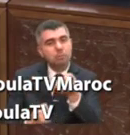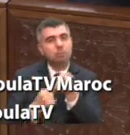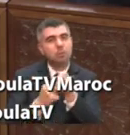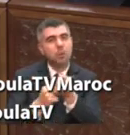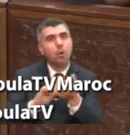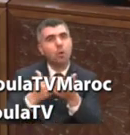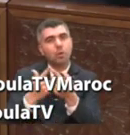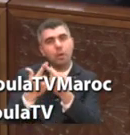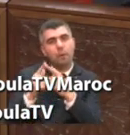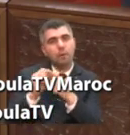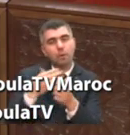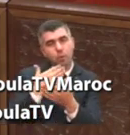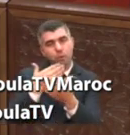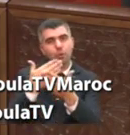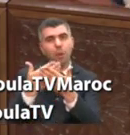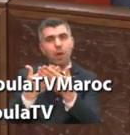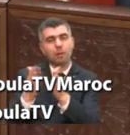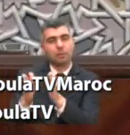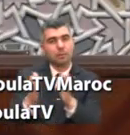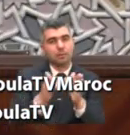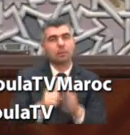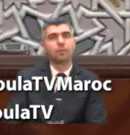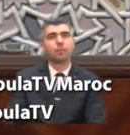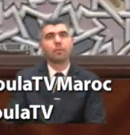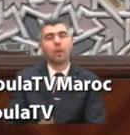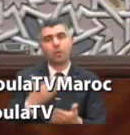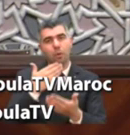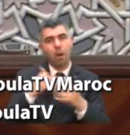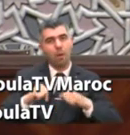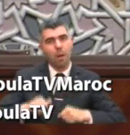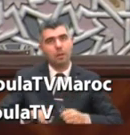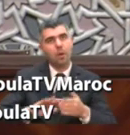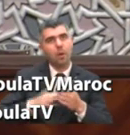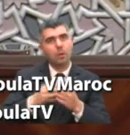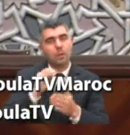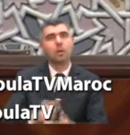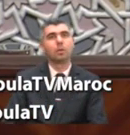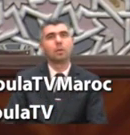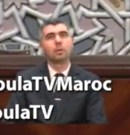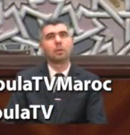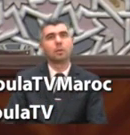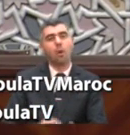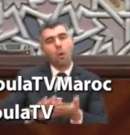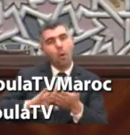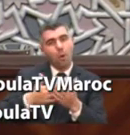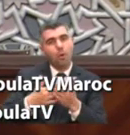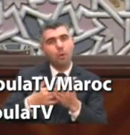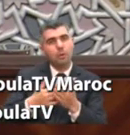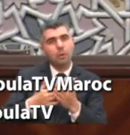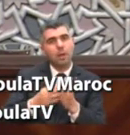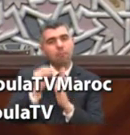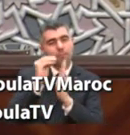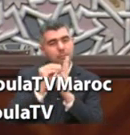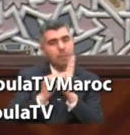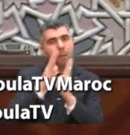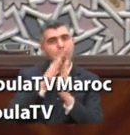اللي جات من النسخة الخاصة. وشكرا. شكرا السيد الوزير على حسن مساهمتكم، وبذلك نكون قد استوفينا